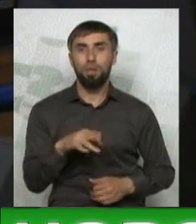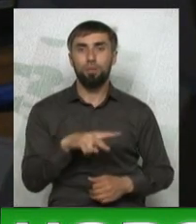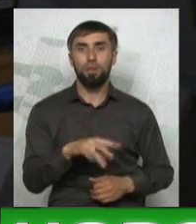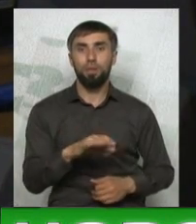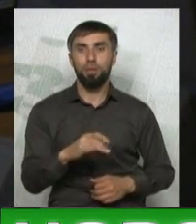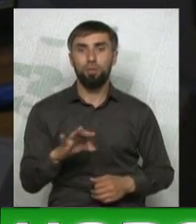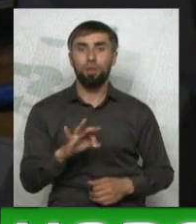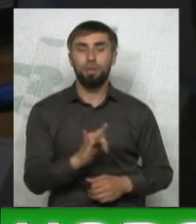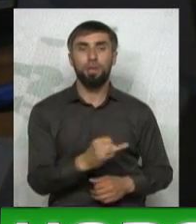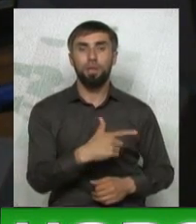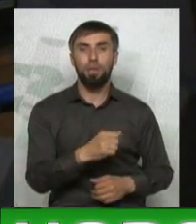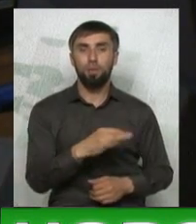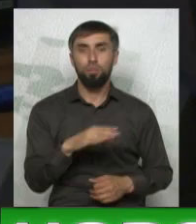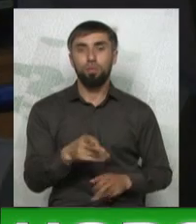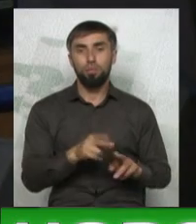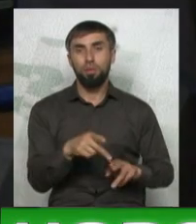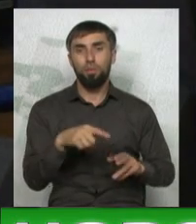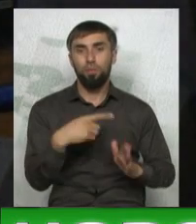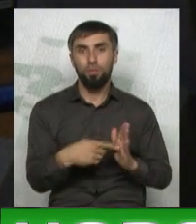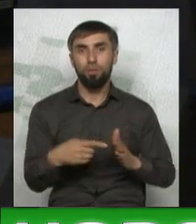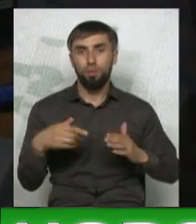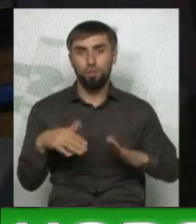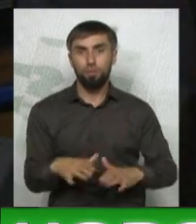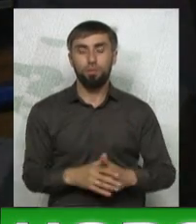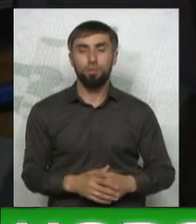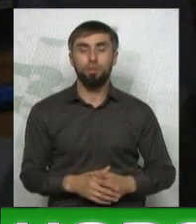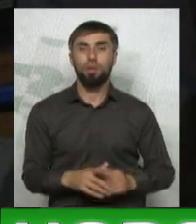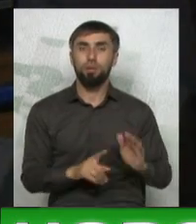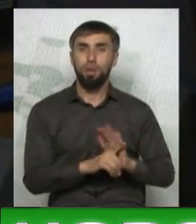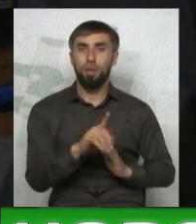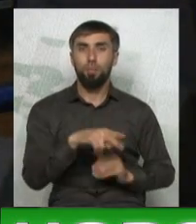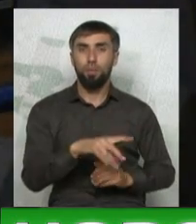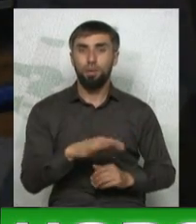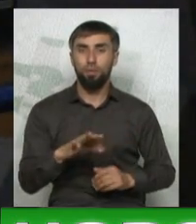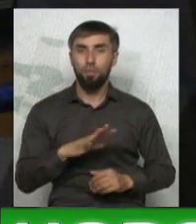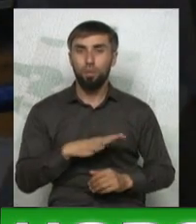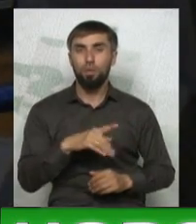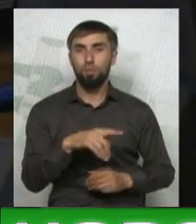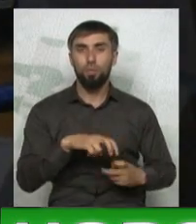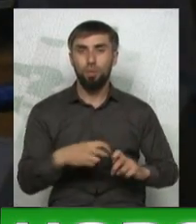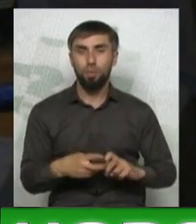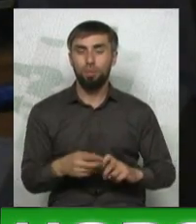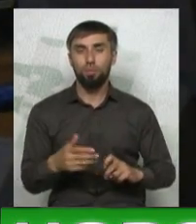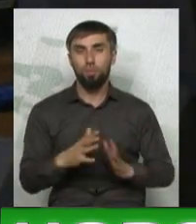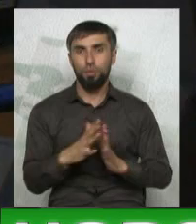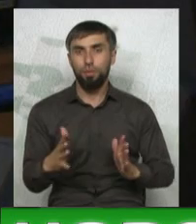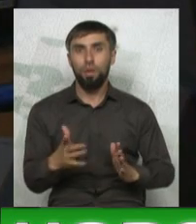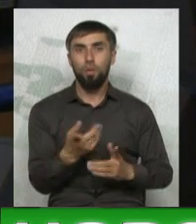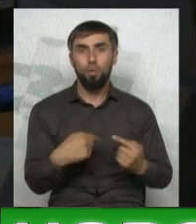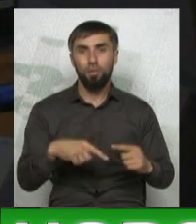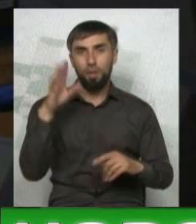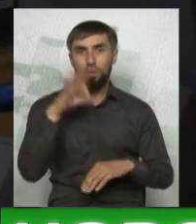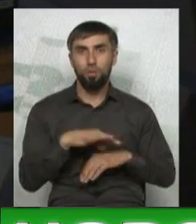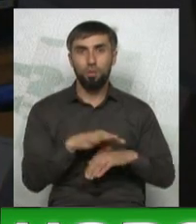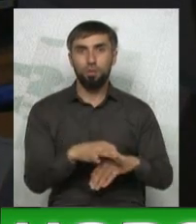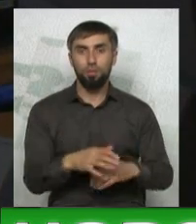Газиюрт. Но эти вопросы как бы решаются. Острая проблема у нас стояла в начале в Плиево. Как бы мы там уже, как скажем, организовали подвоз